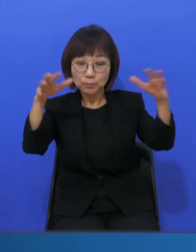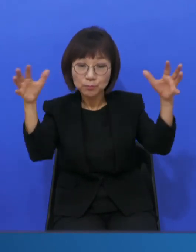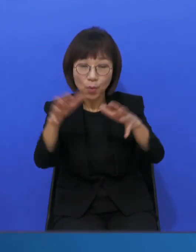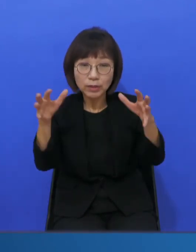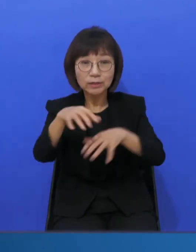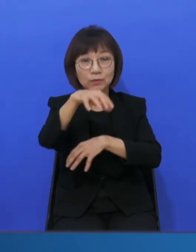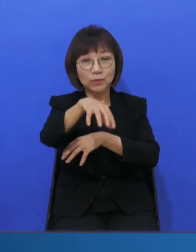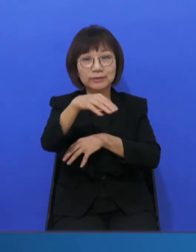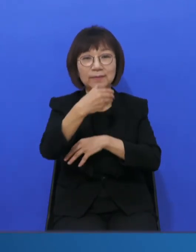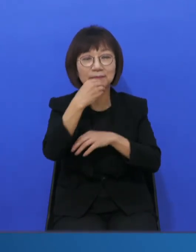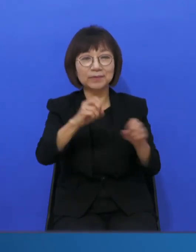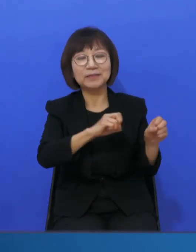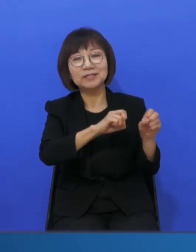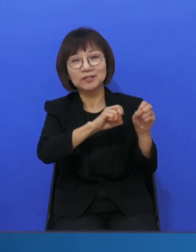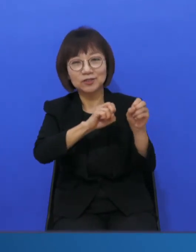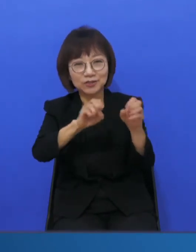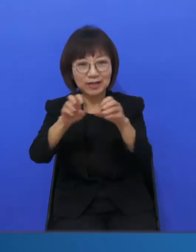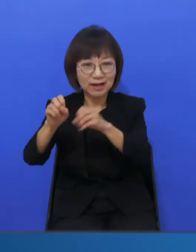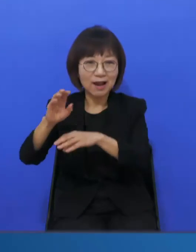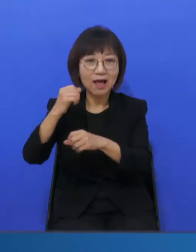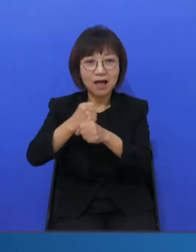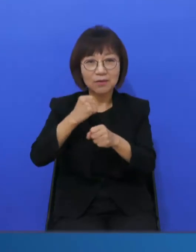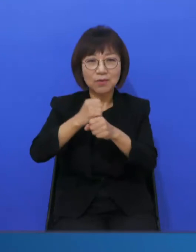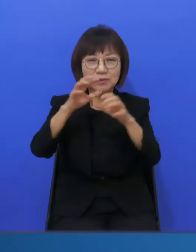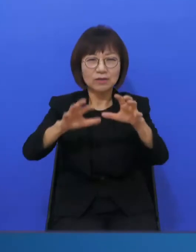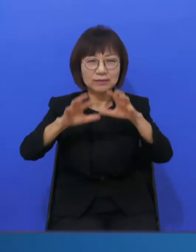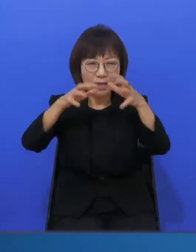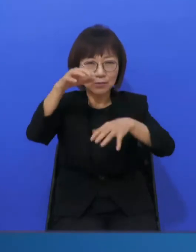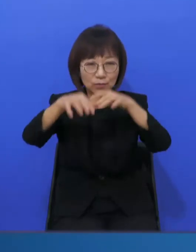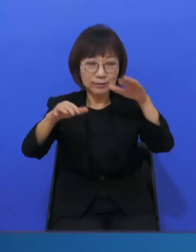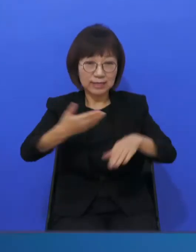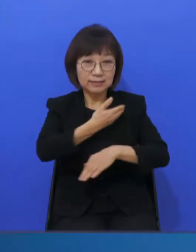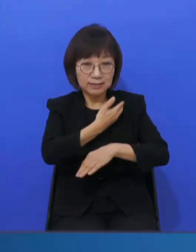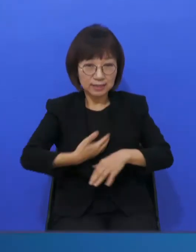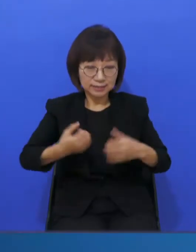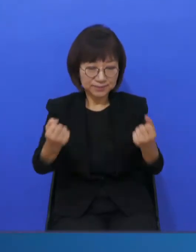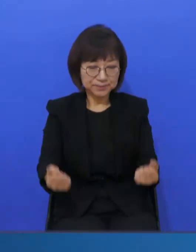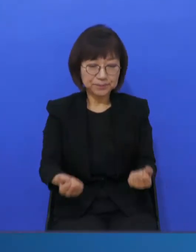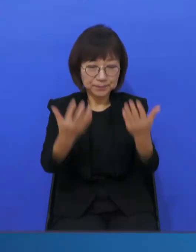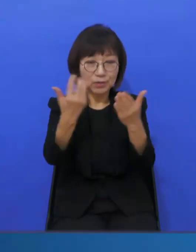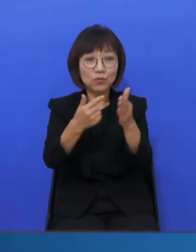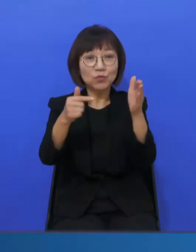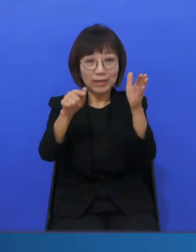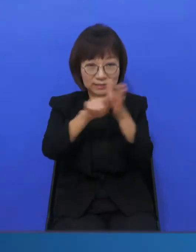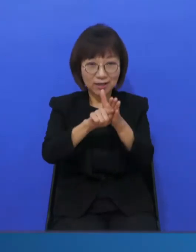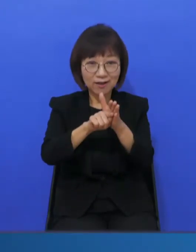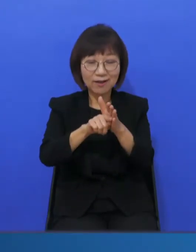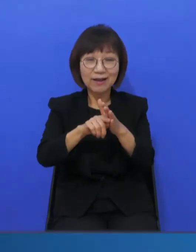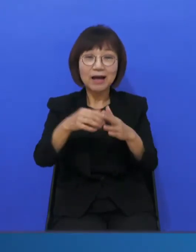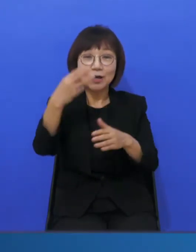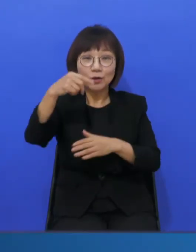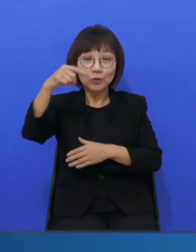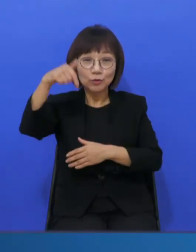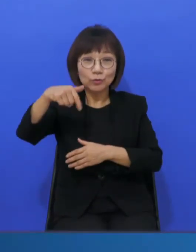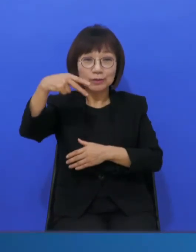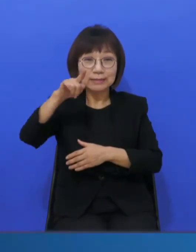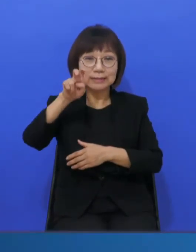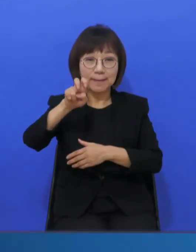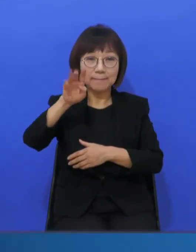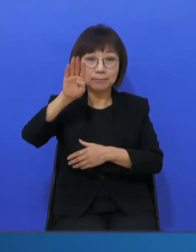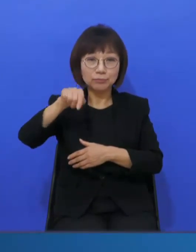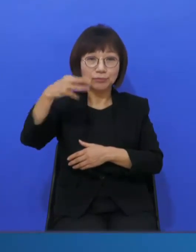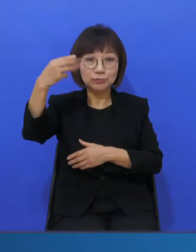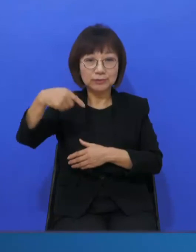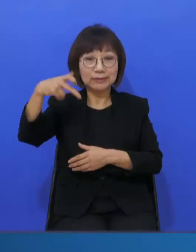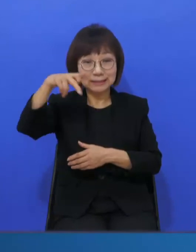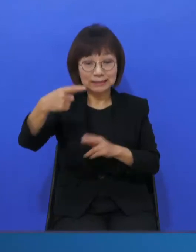룩셈부르크 현장에 복음이 전달되고 세계 곳곳에 현지인 제자들이 일어날 수 있도록 이번 주는 룩셈부르크와